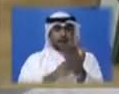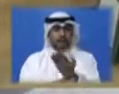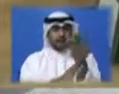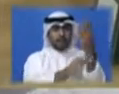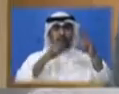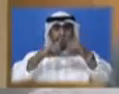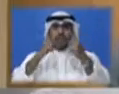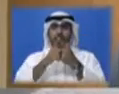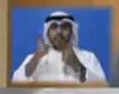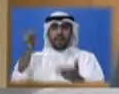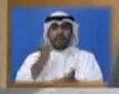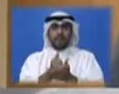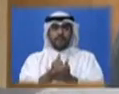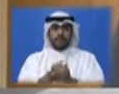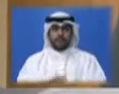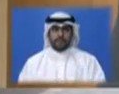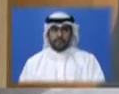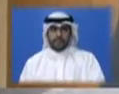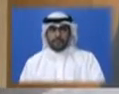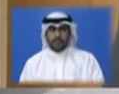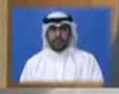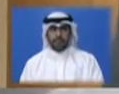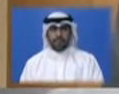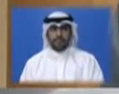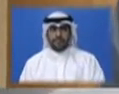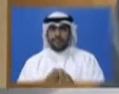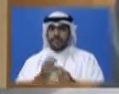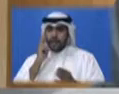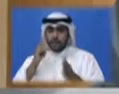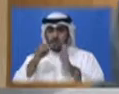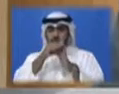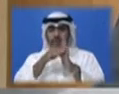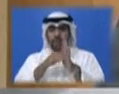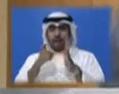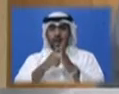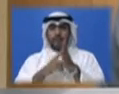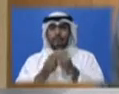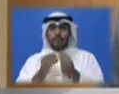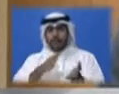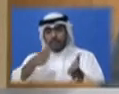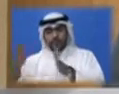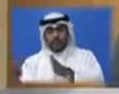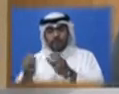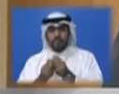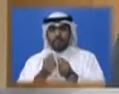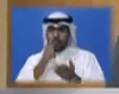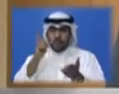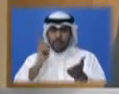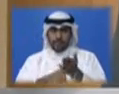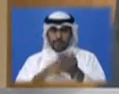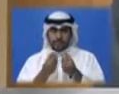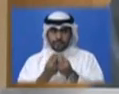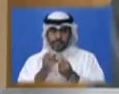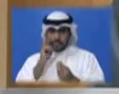اللجنة التنفيذية للاتحاد البرلمان العربي. هذه يعني احد البنود. البنود الاخرى في عندنا تأكيد على